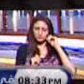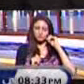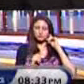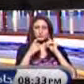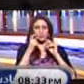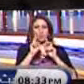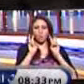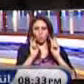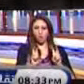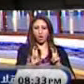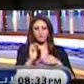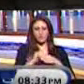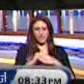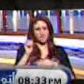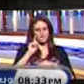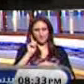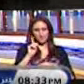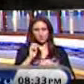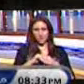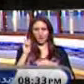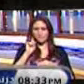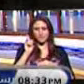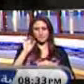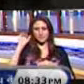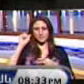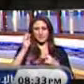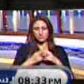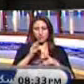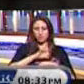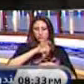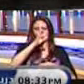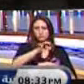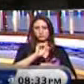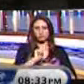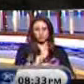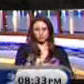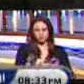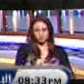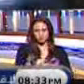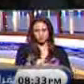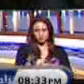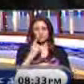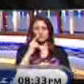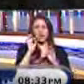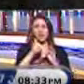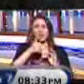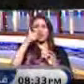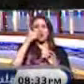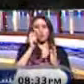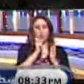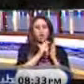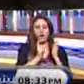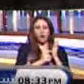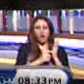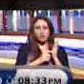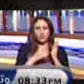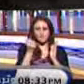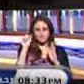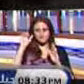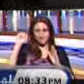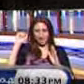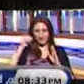كان هناك نيه لاجراء الانتخابات تستطيع الرئاسة أن تلجأ إلى الوسائل اللي كان بيلجأ إليها النظام السابق